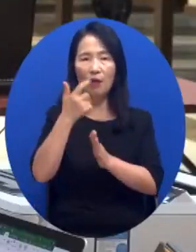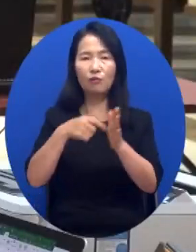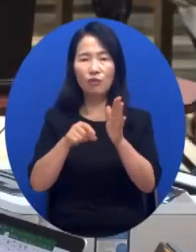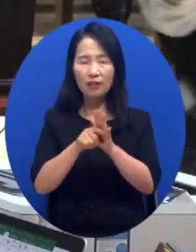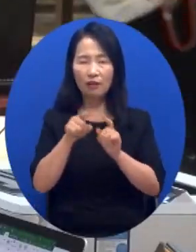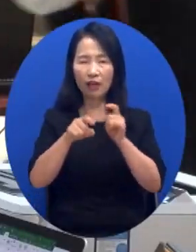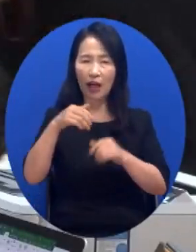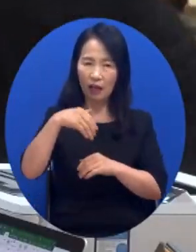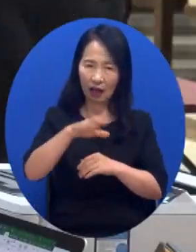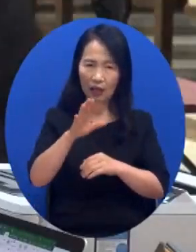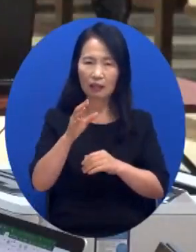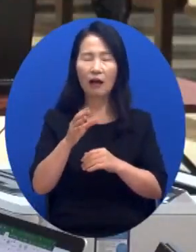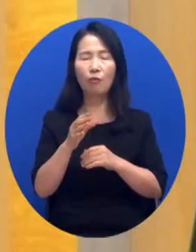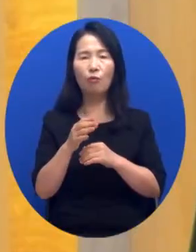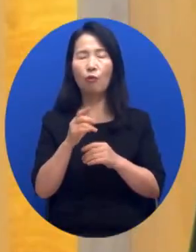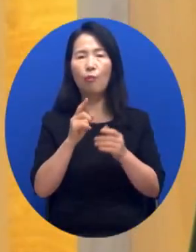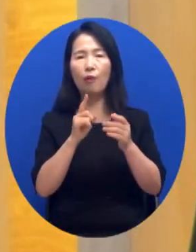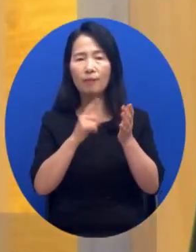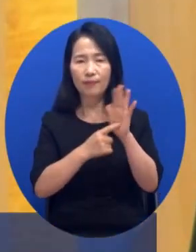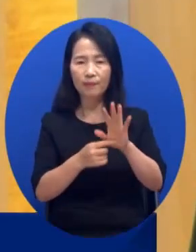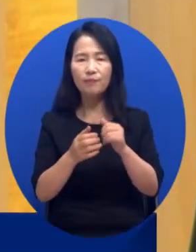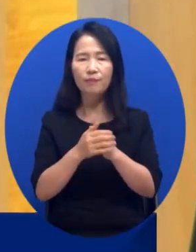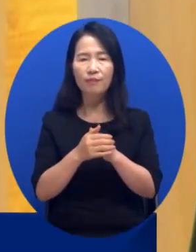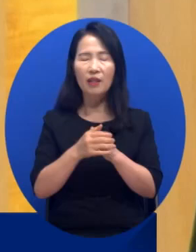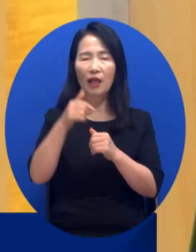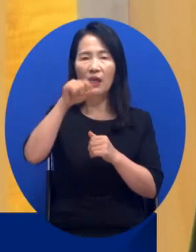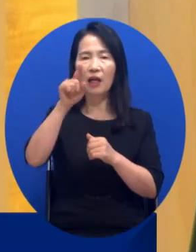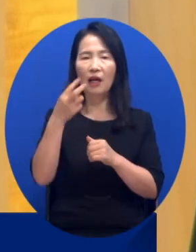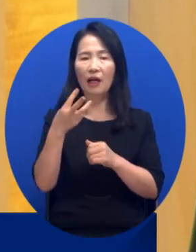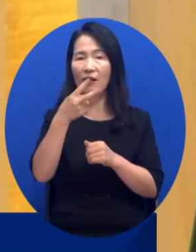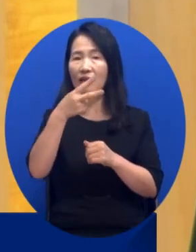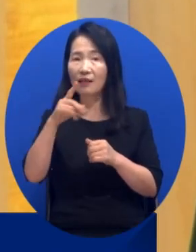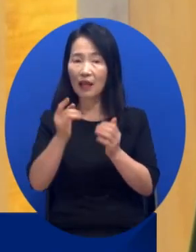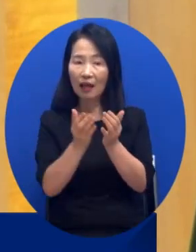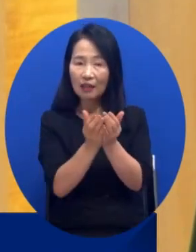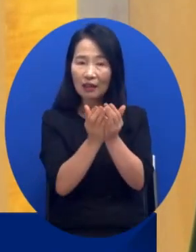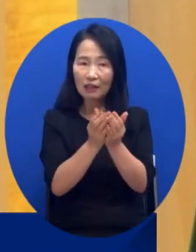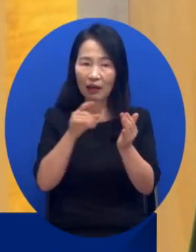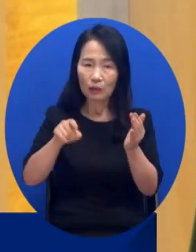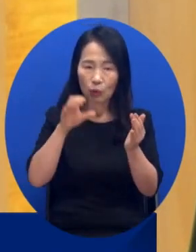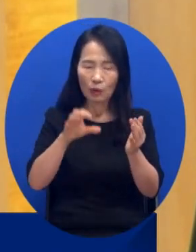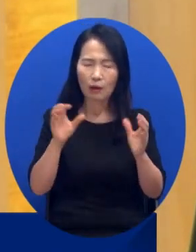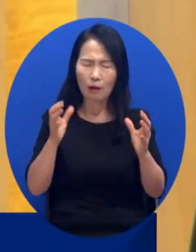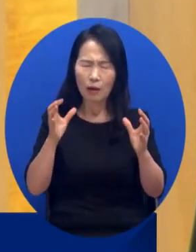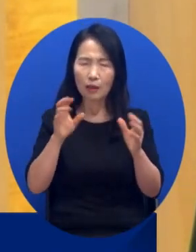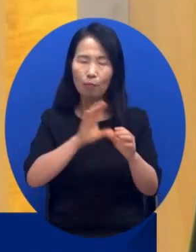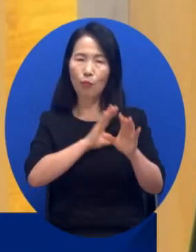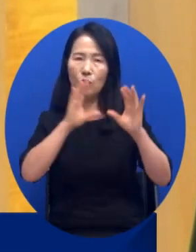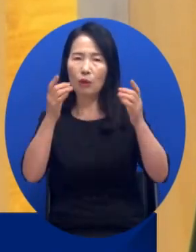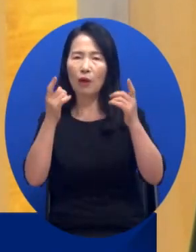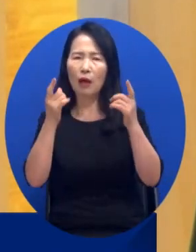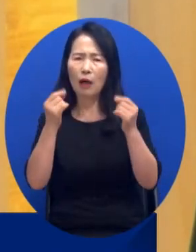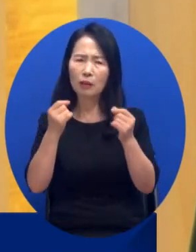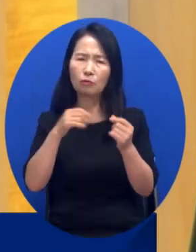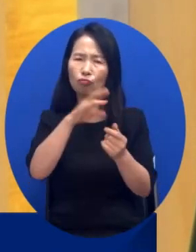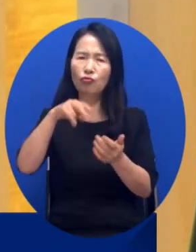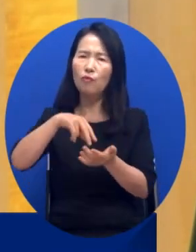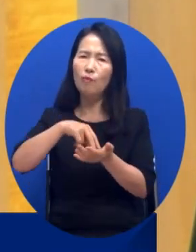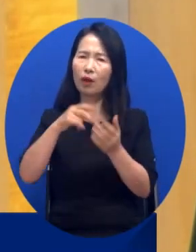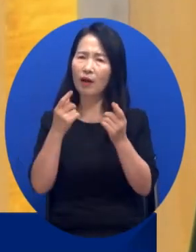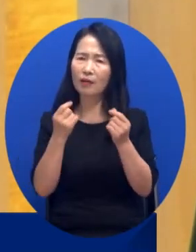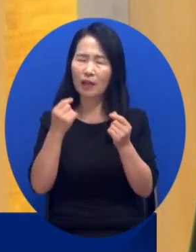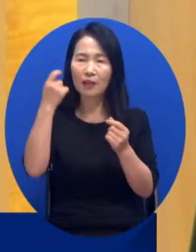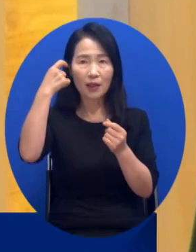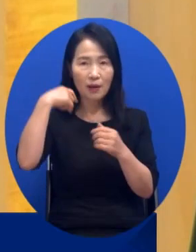소감을 밝혔습니다. 갈대 상자 속에 어린 모세와 같은 처지라고도 생각이 됩니다.